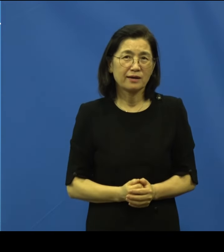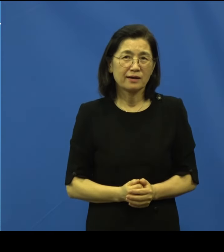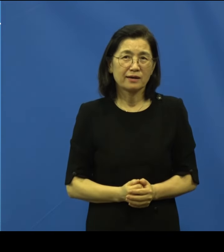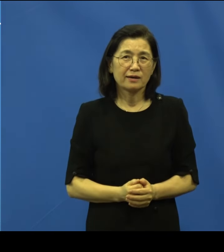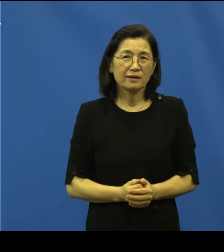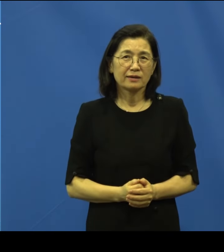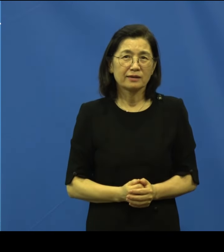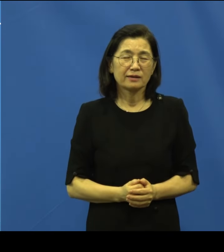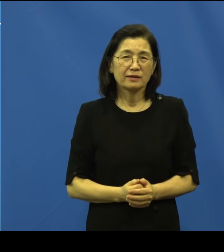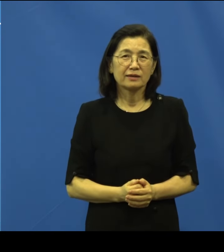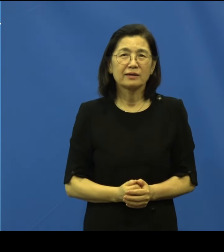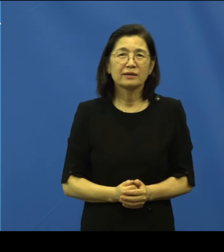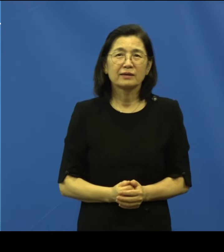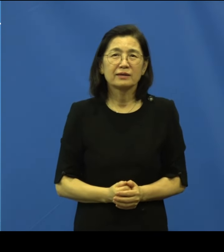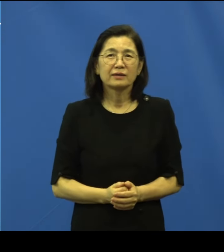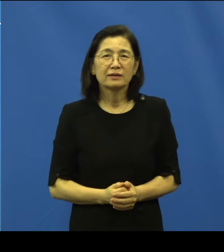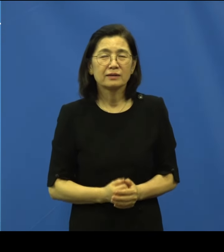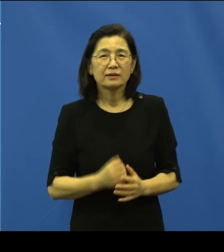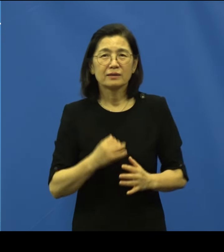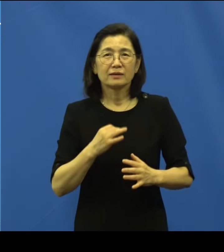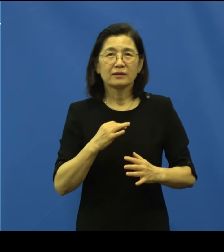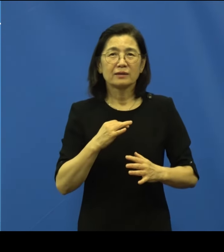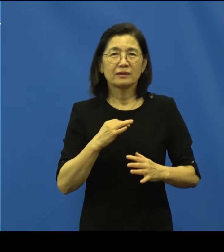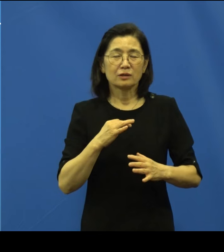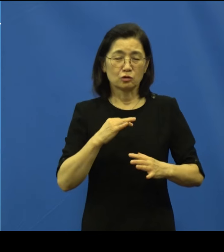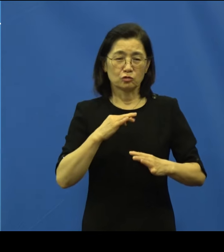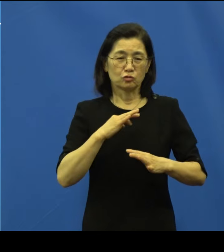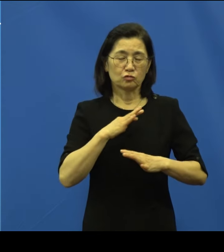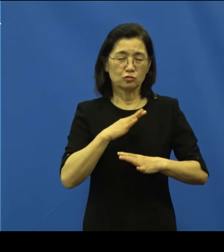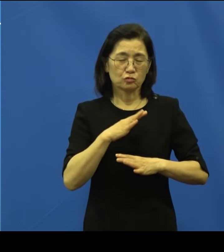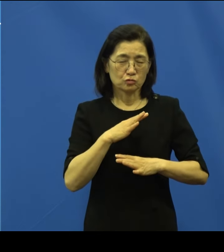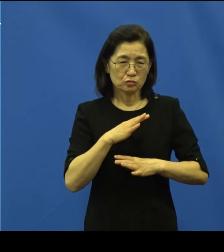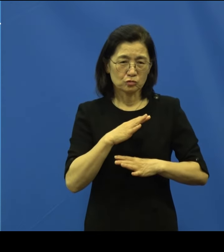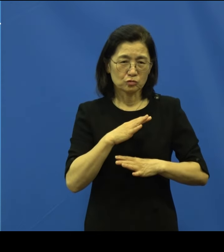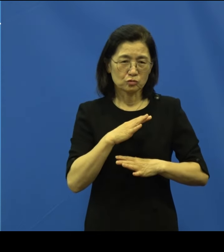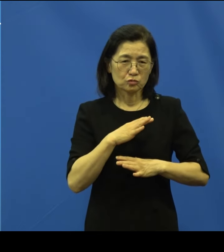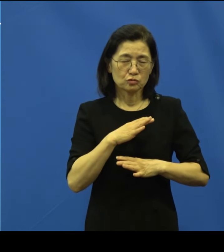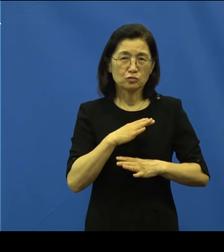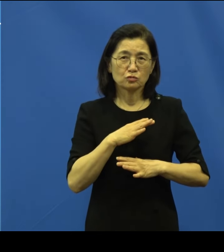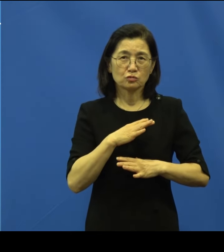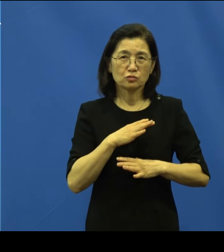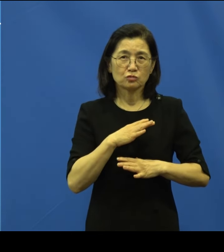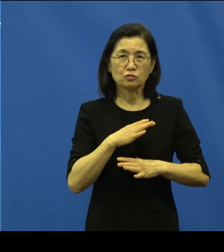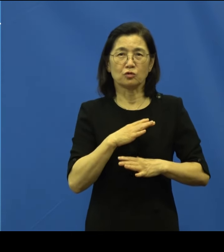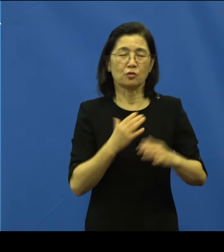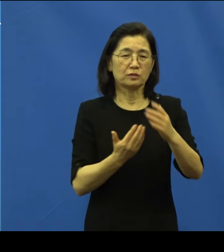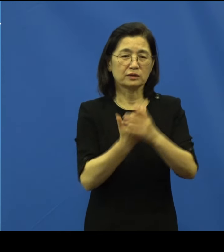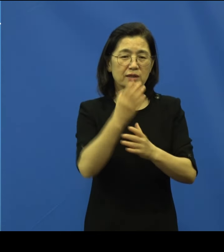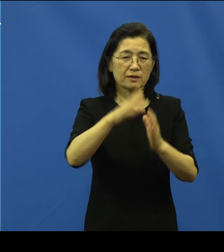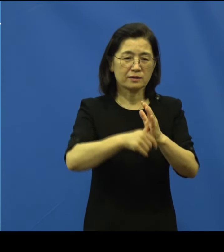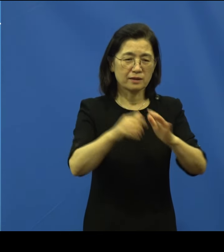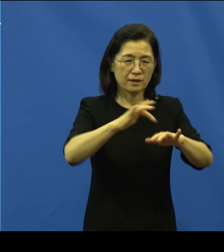되죠? 사단의 능력을 믿는 거고, 사단의 말을 더 많이 묵상하고, 사단의 통치를 더 많이 받는 거죠.